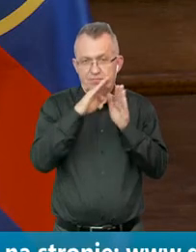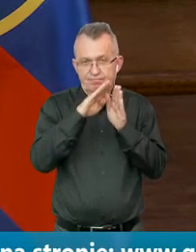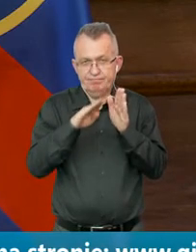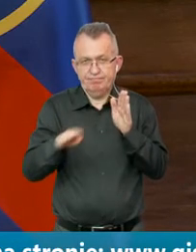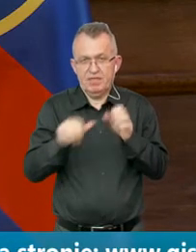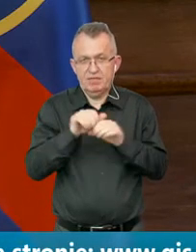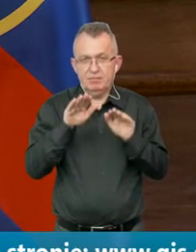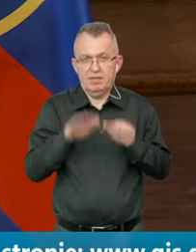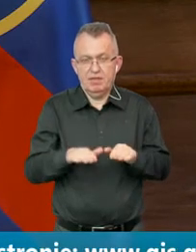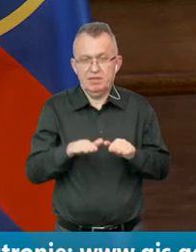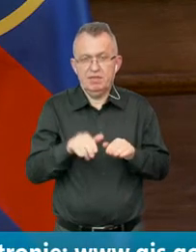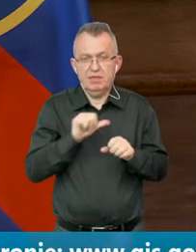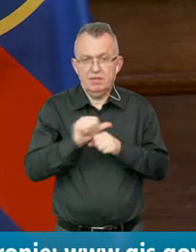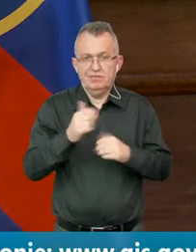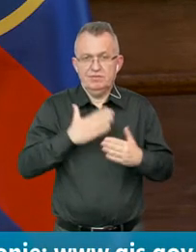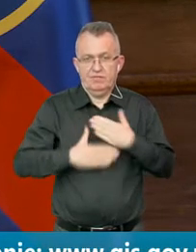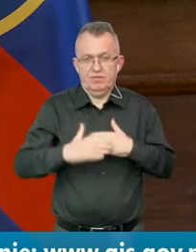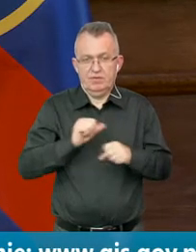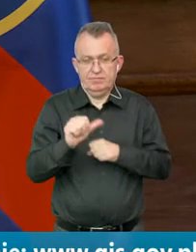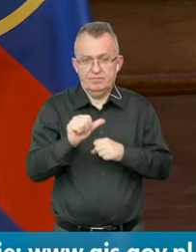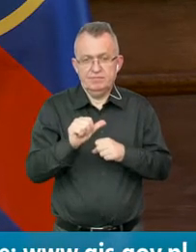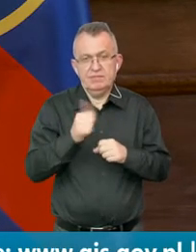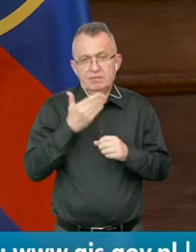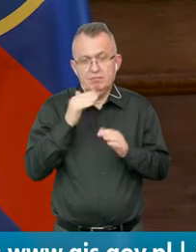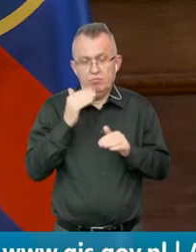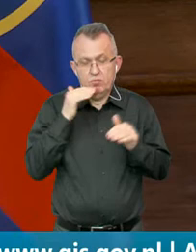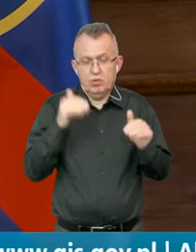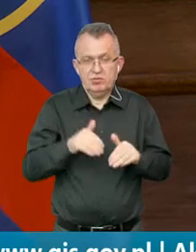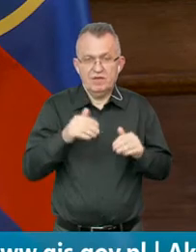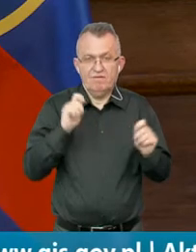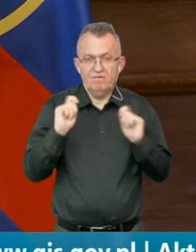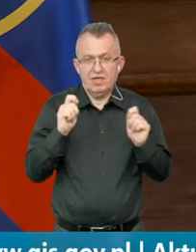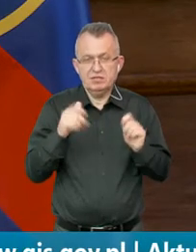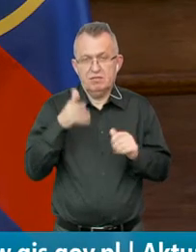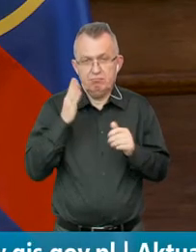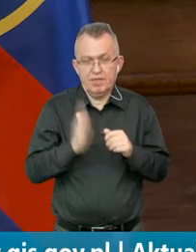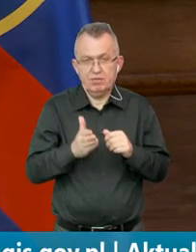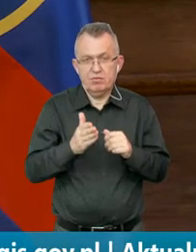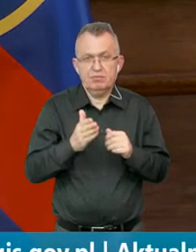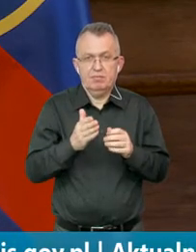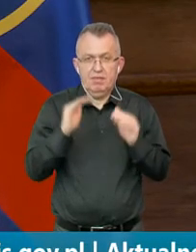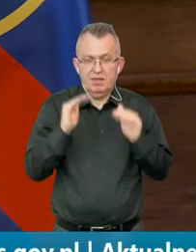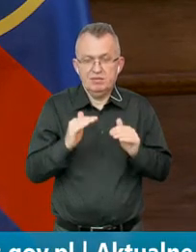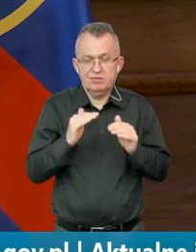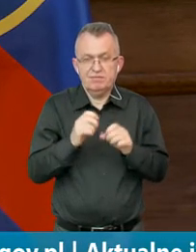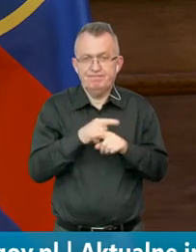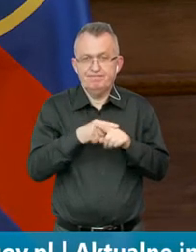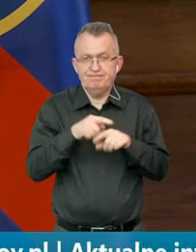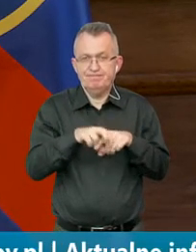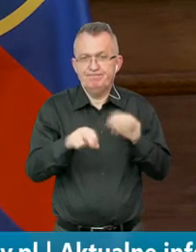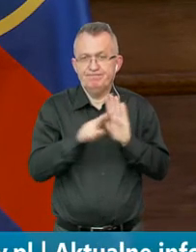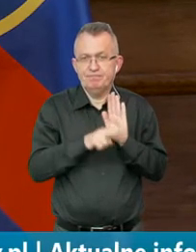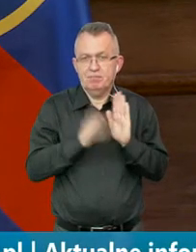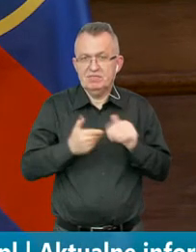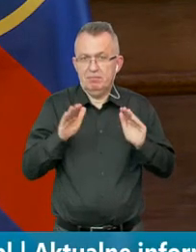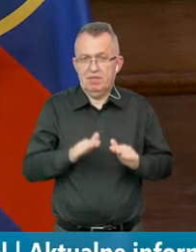spadająca. I to nas bardzo cieszy, bo to oznacza, że być może wakacje będą ze znacznie mniejszymi restrykcjami, będziemy mogli coraz